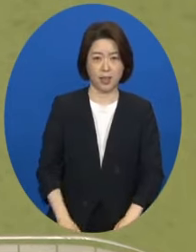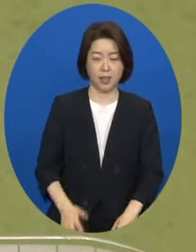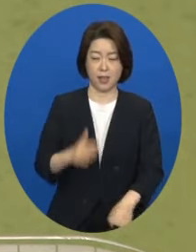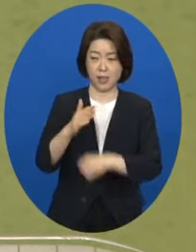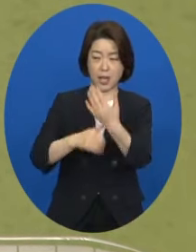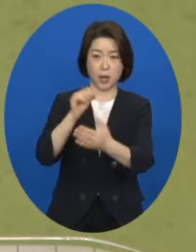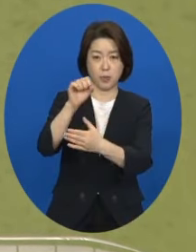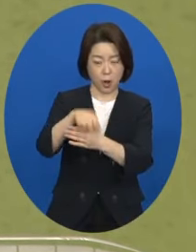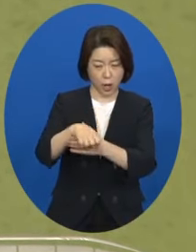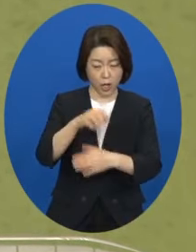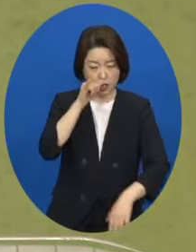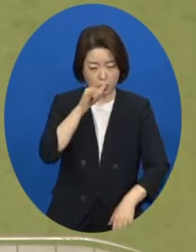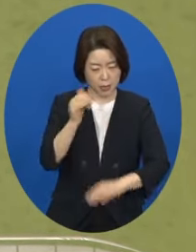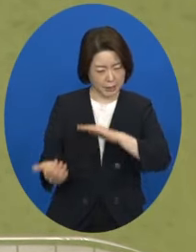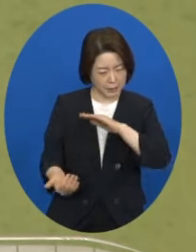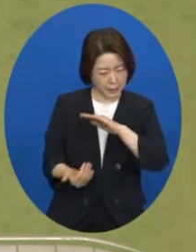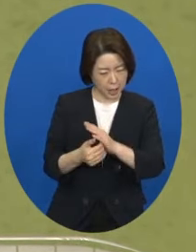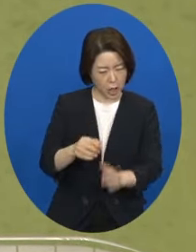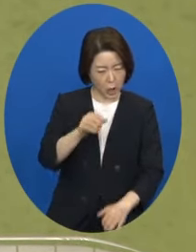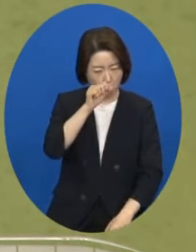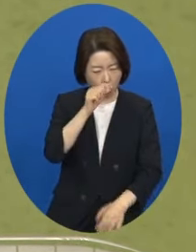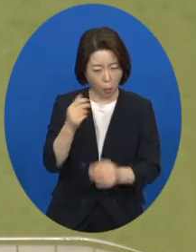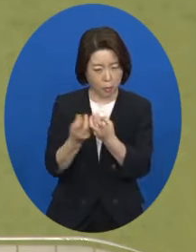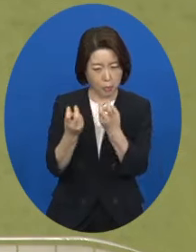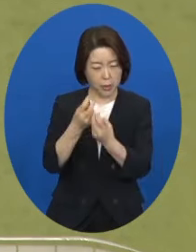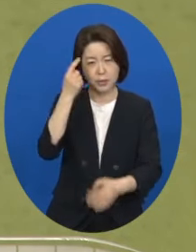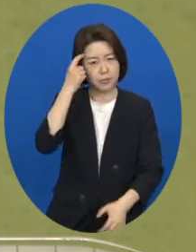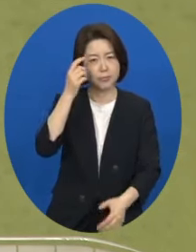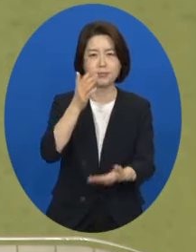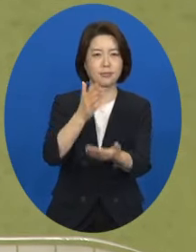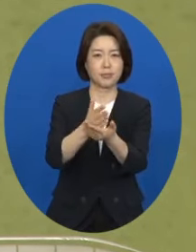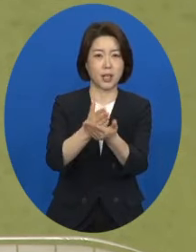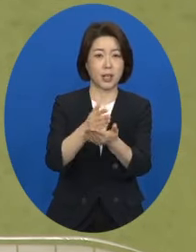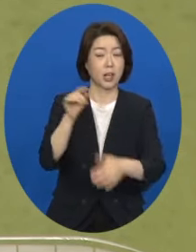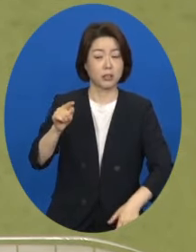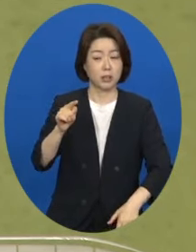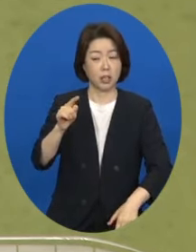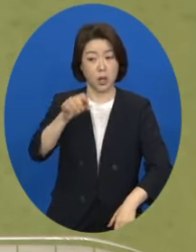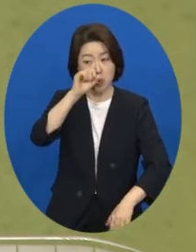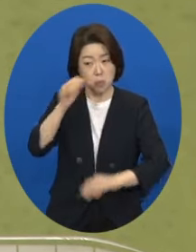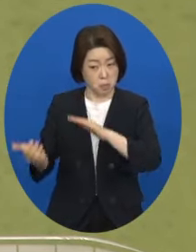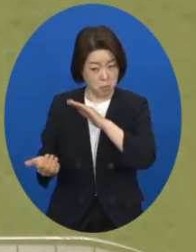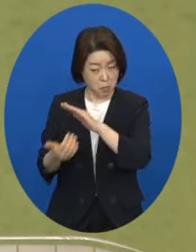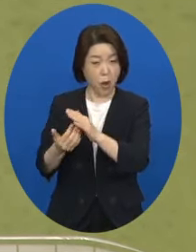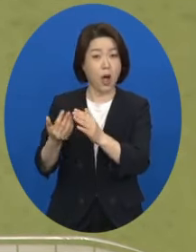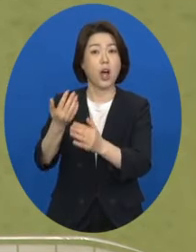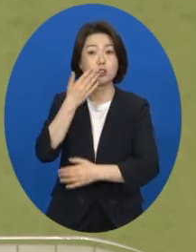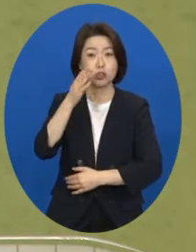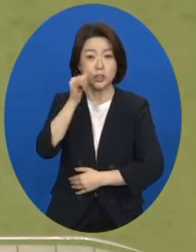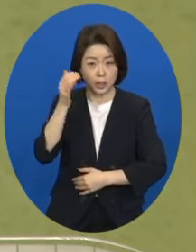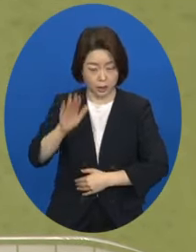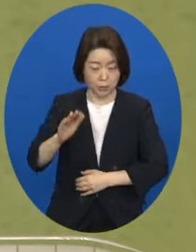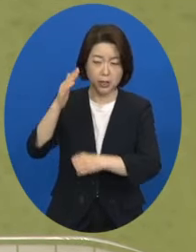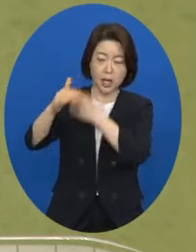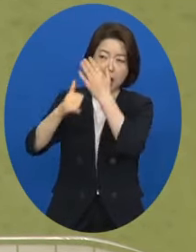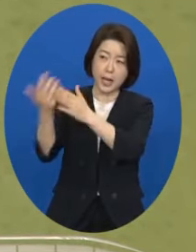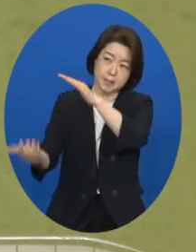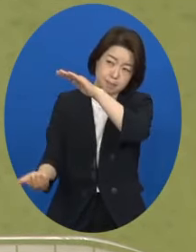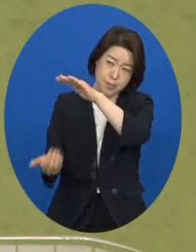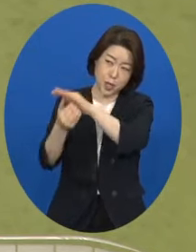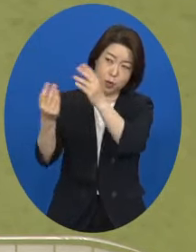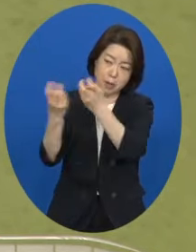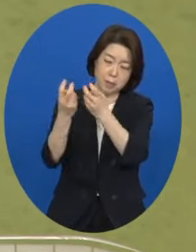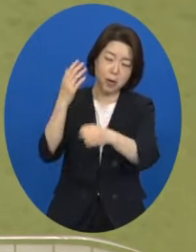허락하심을 최선이라고 생각하지 마십시오. 그게 최선일 때도 있지만 하나님의 최선과 하나님의